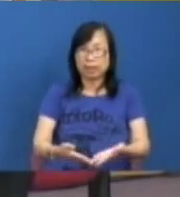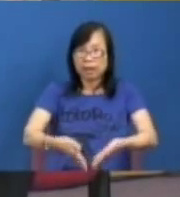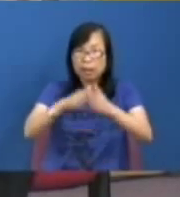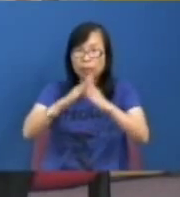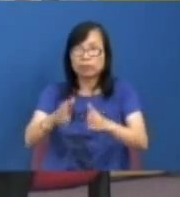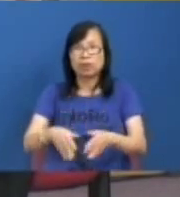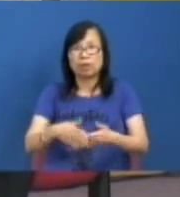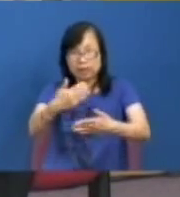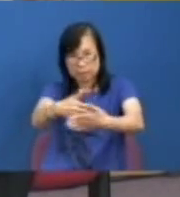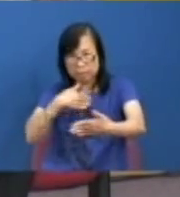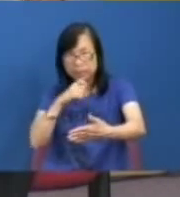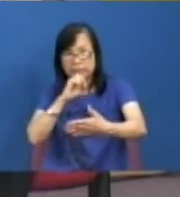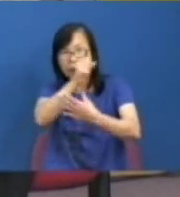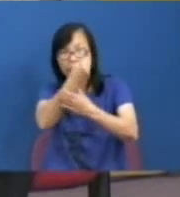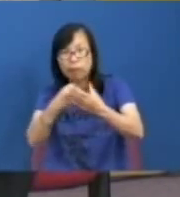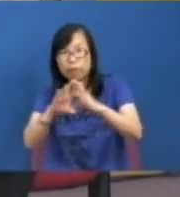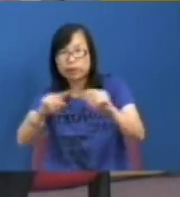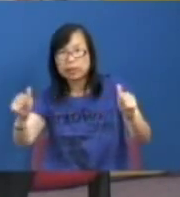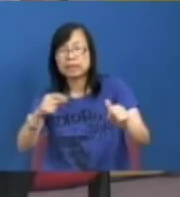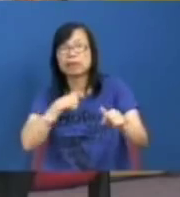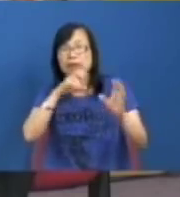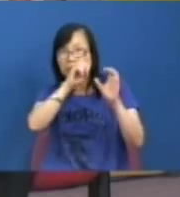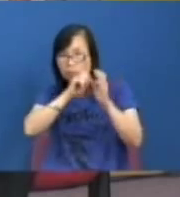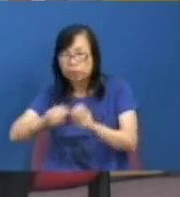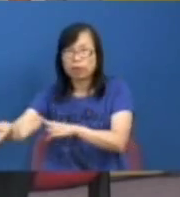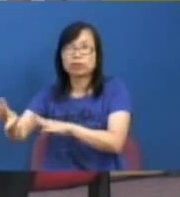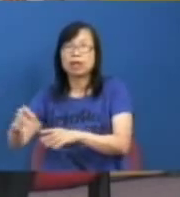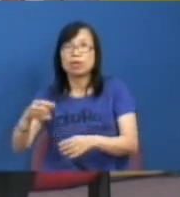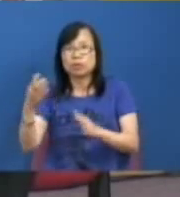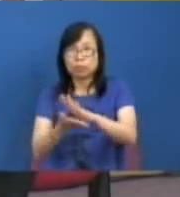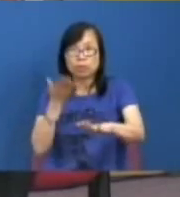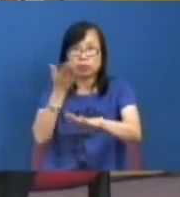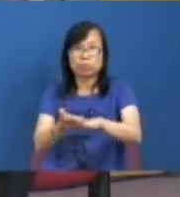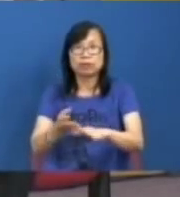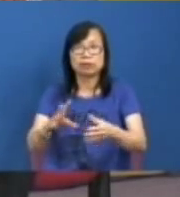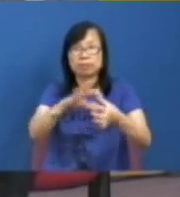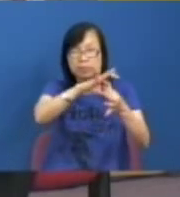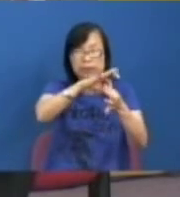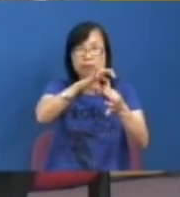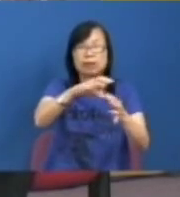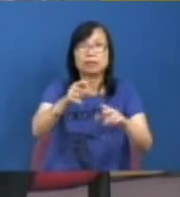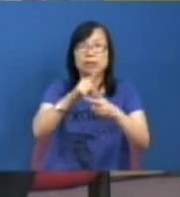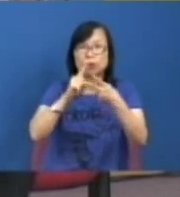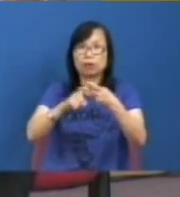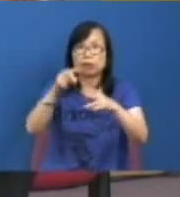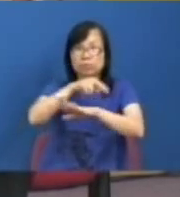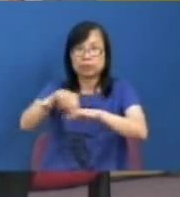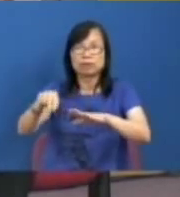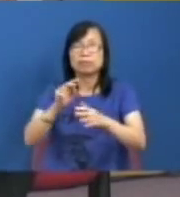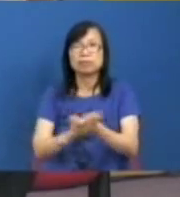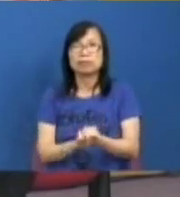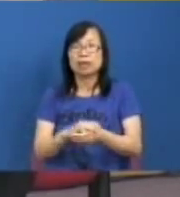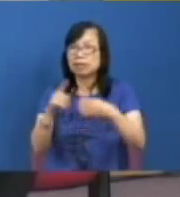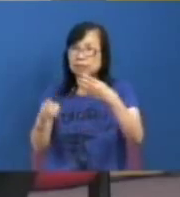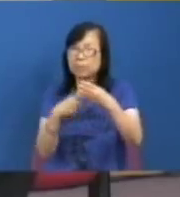前面有化糞池、而你要放棄化糞池重新接駁過去大渠道，那那個工程那40,000多元即